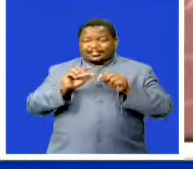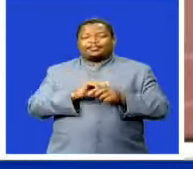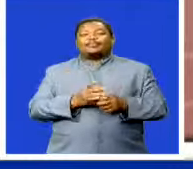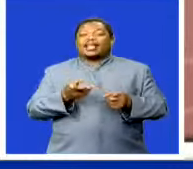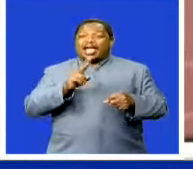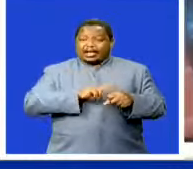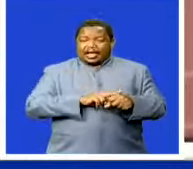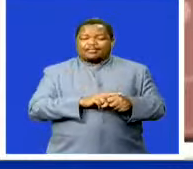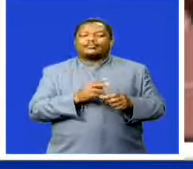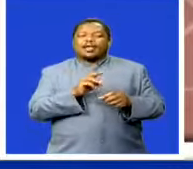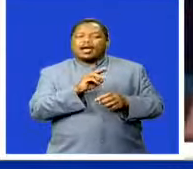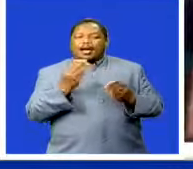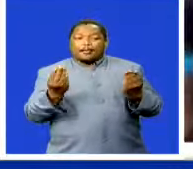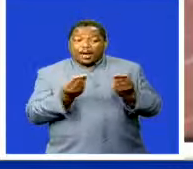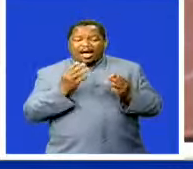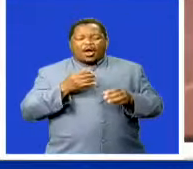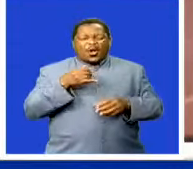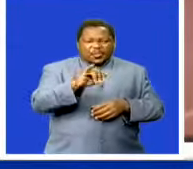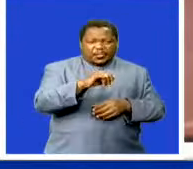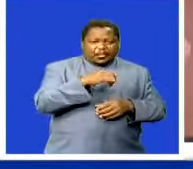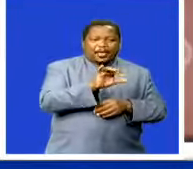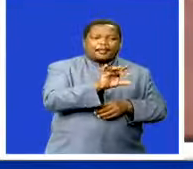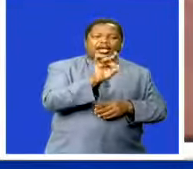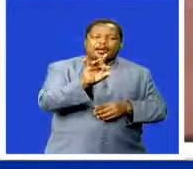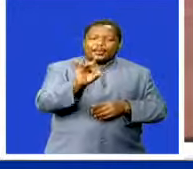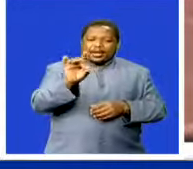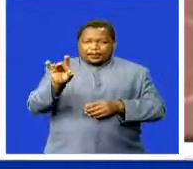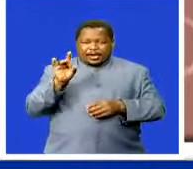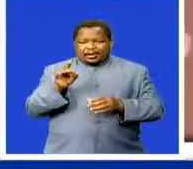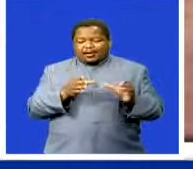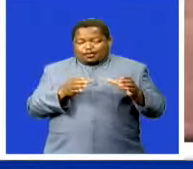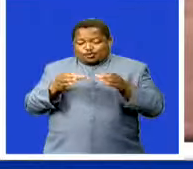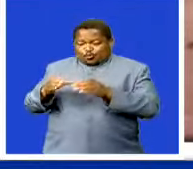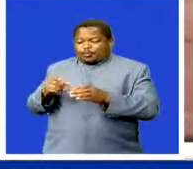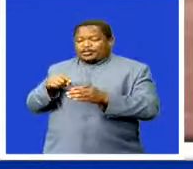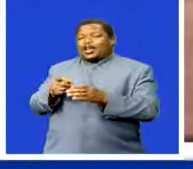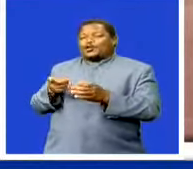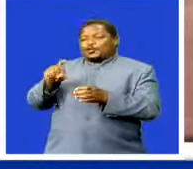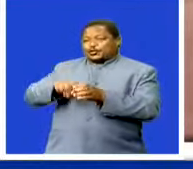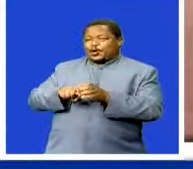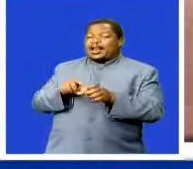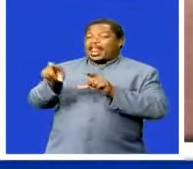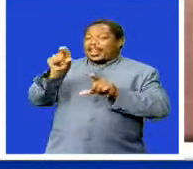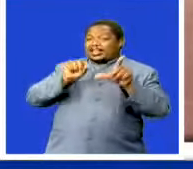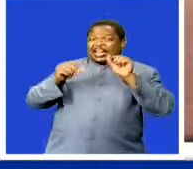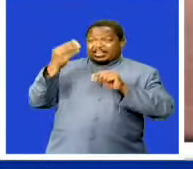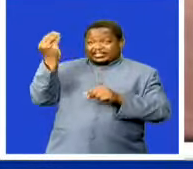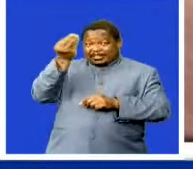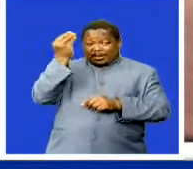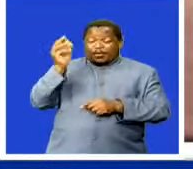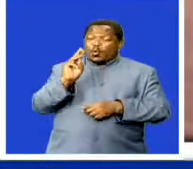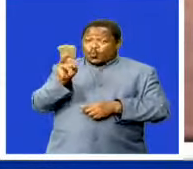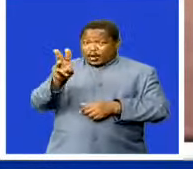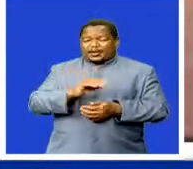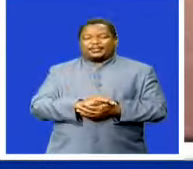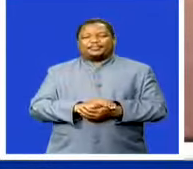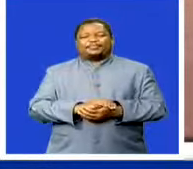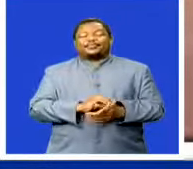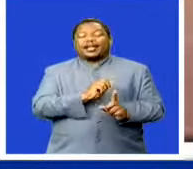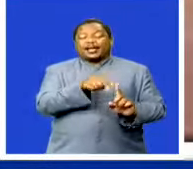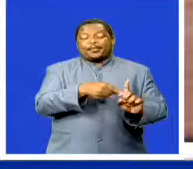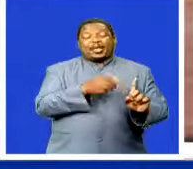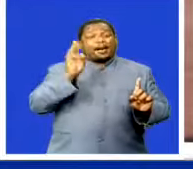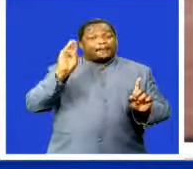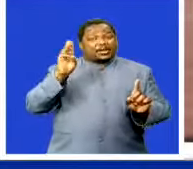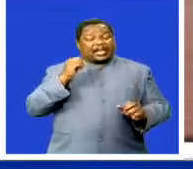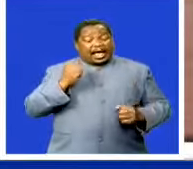le midlalo. Zakhe Dlamini lokumengameli wenhlangano yematubane kuleli uthi labakubonile kubanikethe